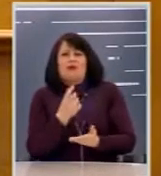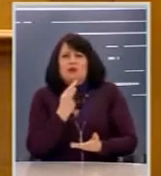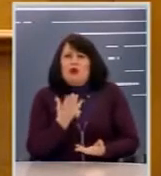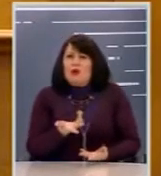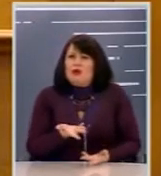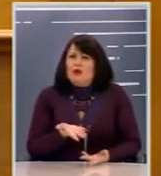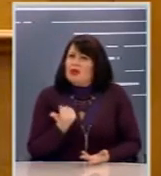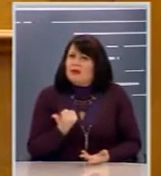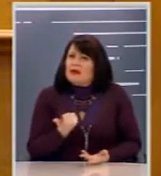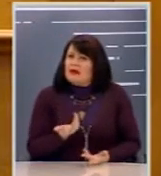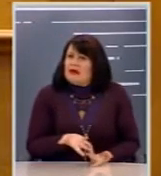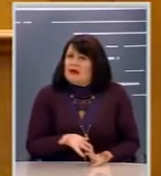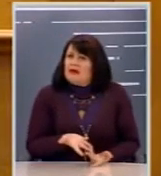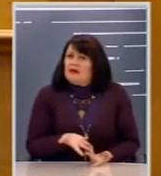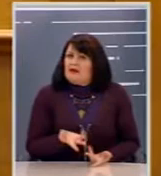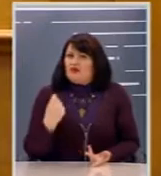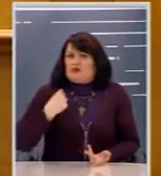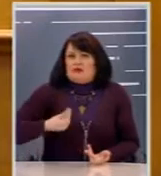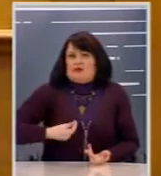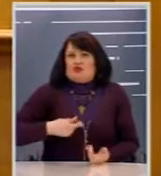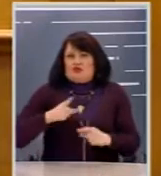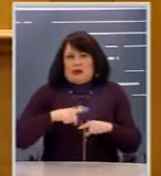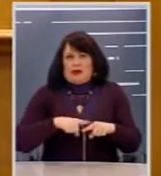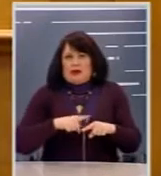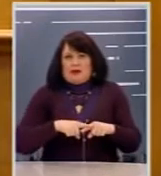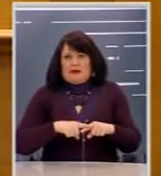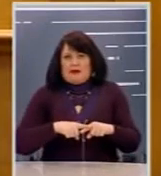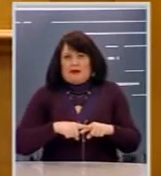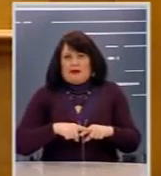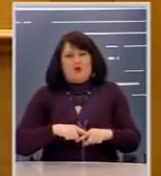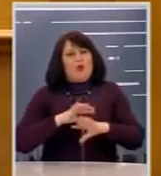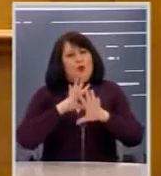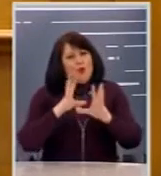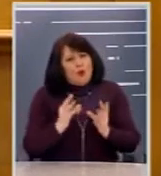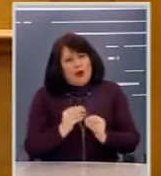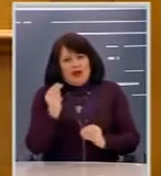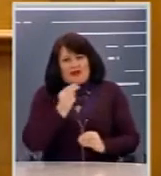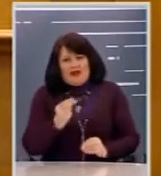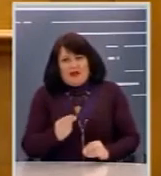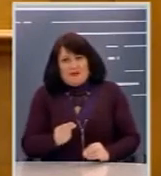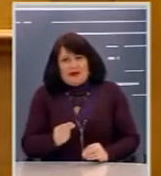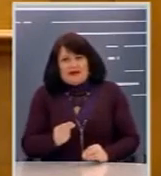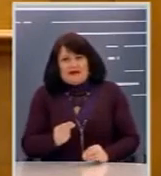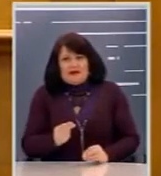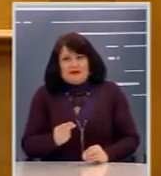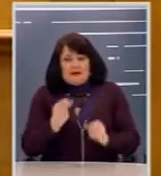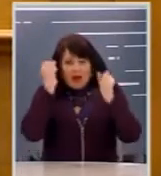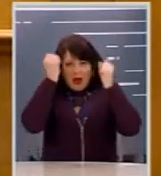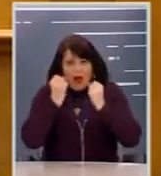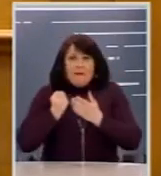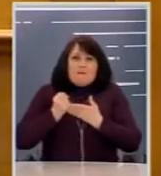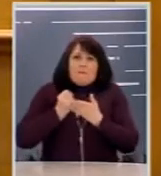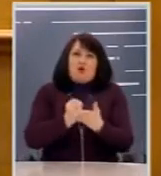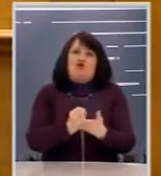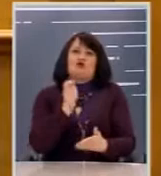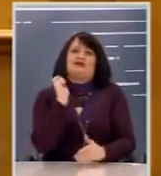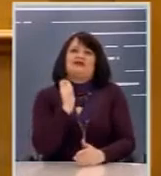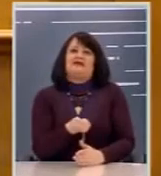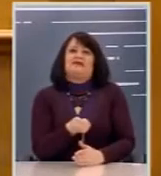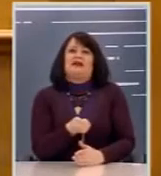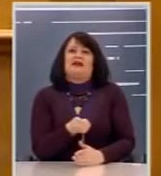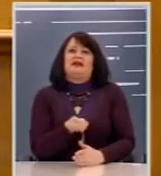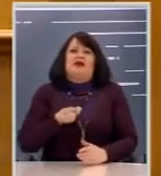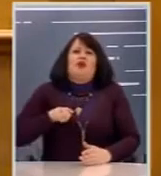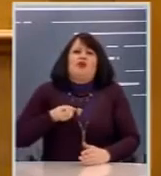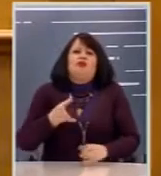λαός, το ελληνικό δημόσιο σε όλες του τις μορφές καταβάλει ως αποζημίωση για τεράστιες